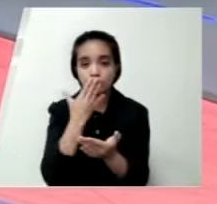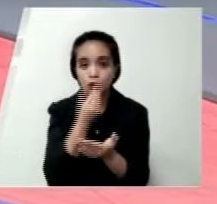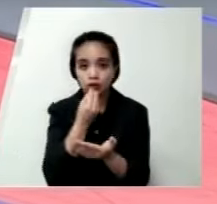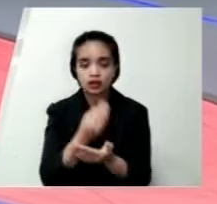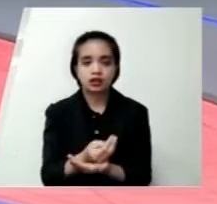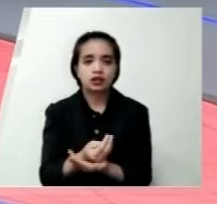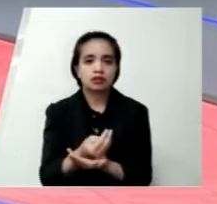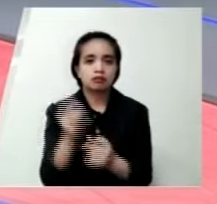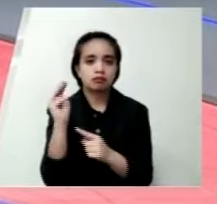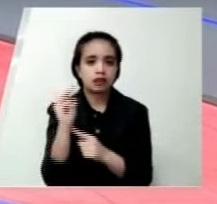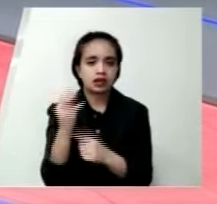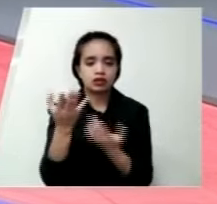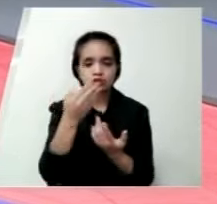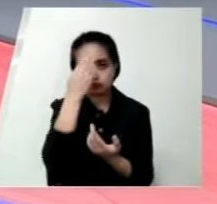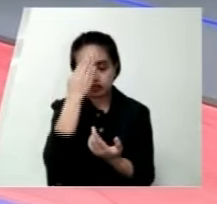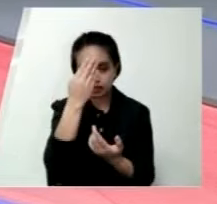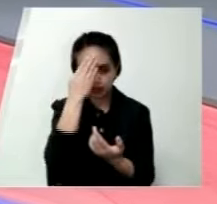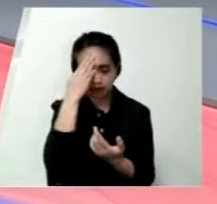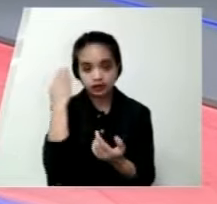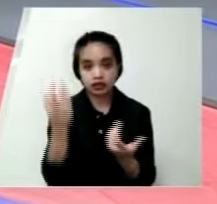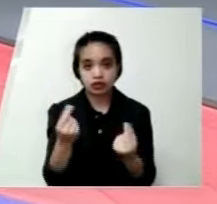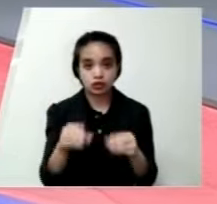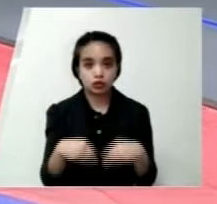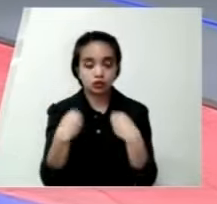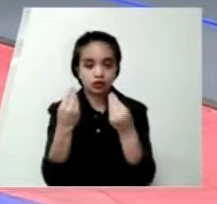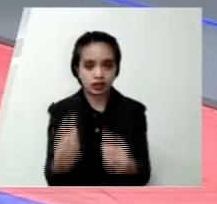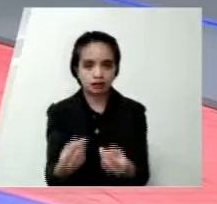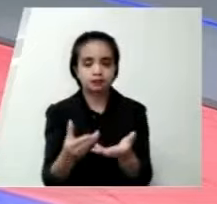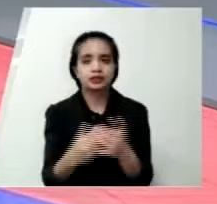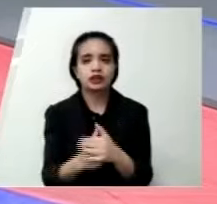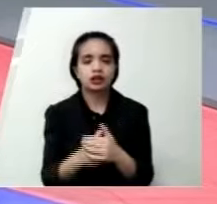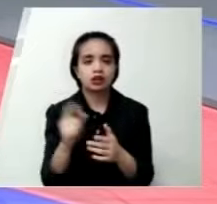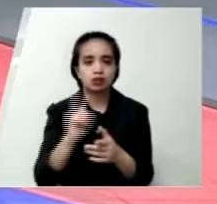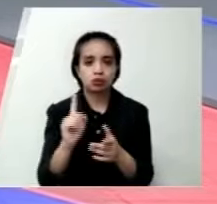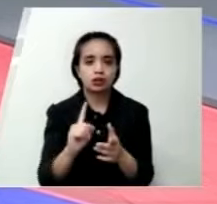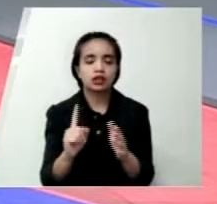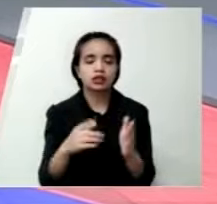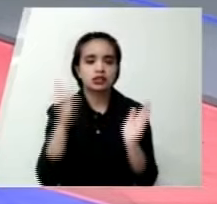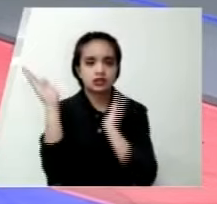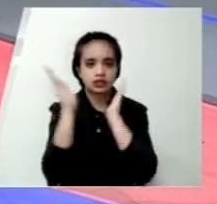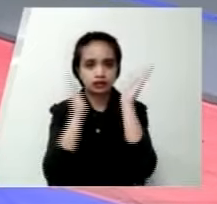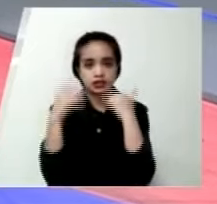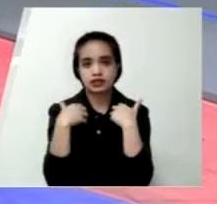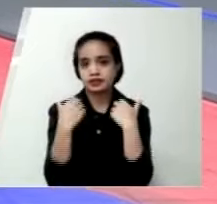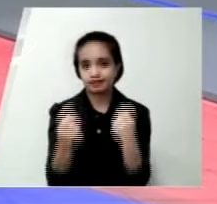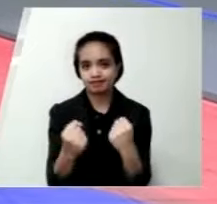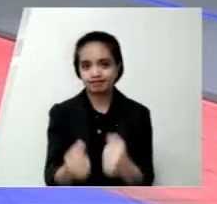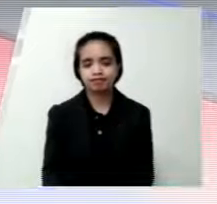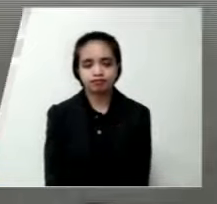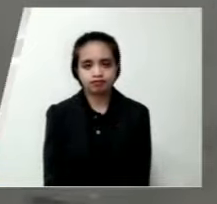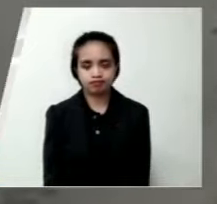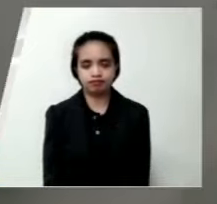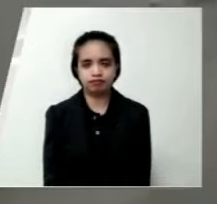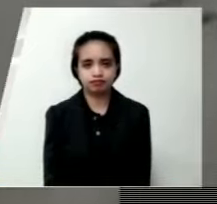Bulacan. Sila ang hinanduga ng serbisyong medikal ng GMA Kapuso Foundation.